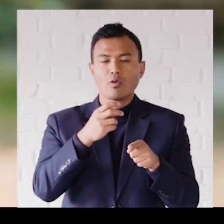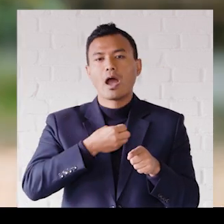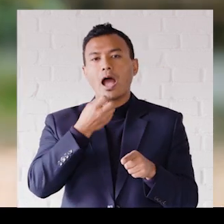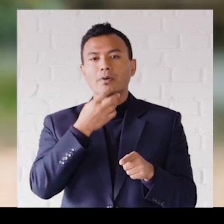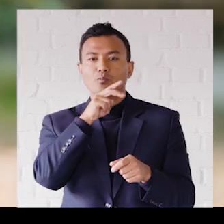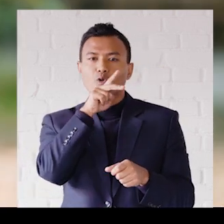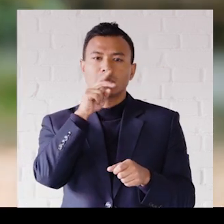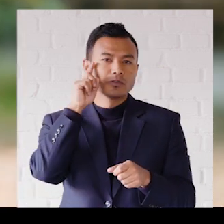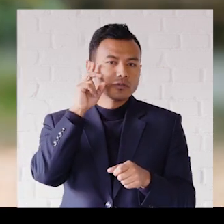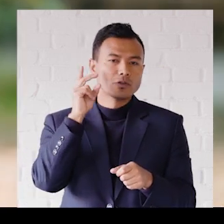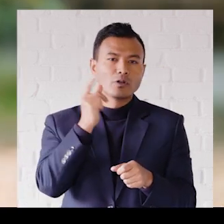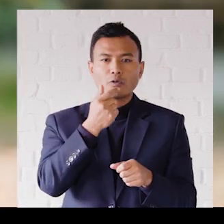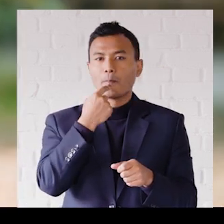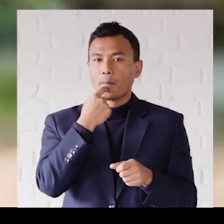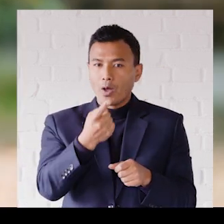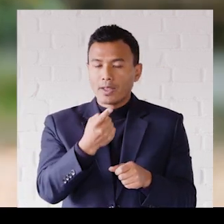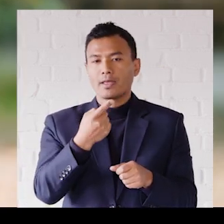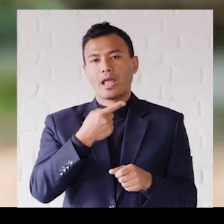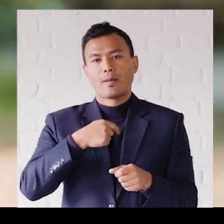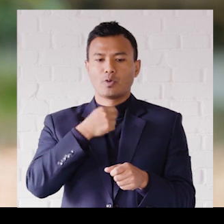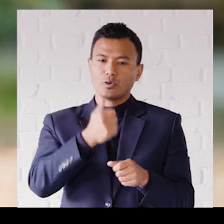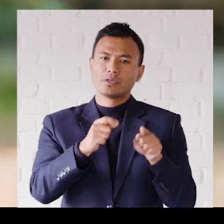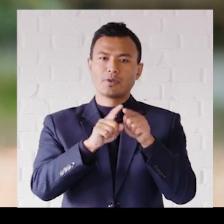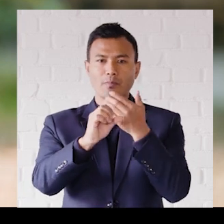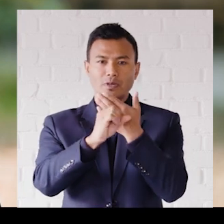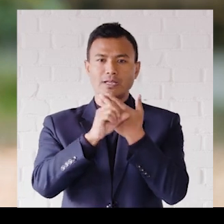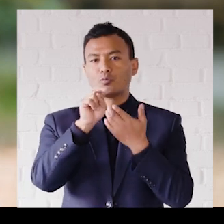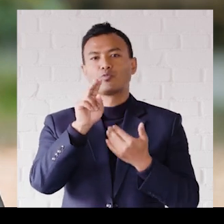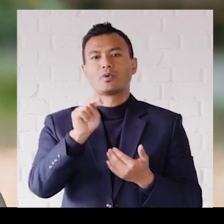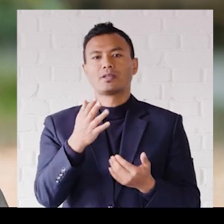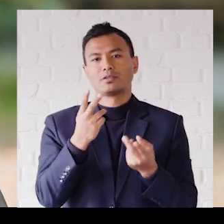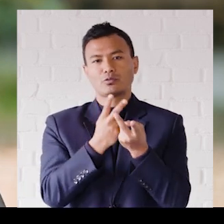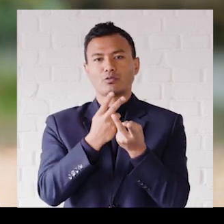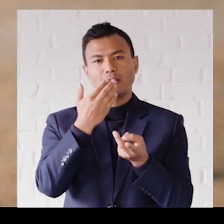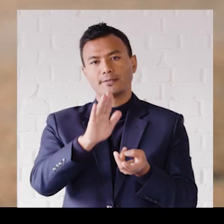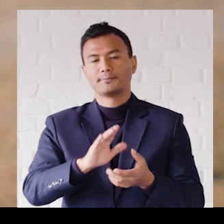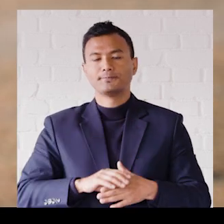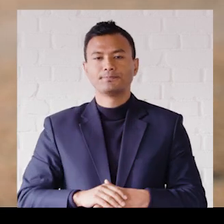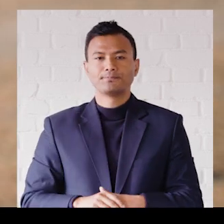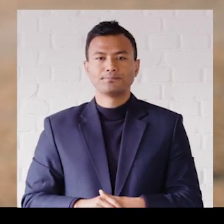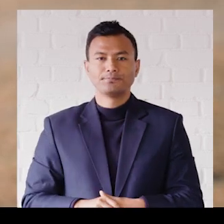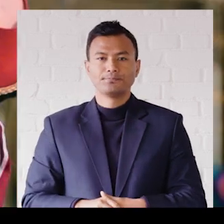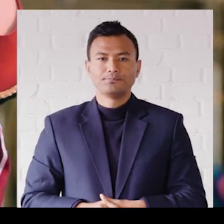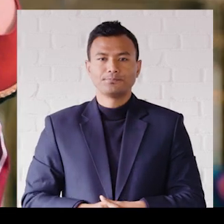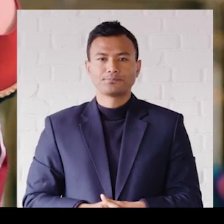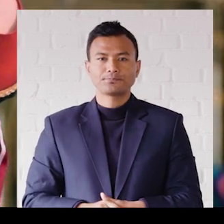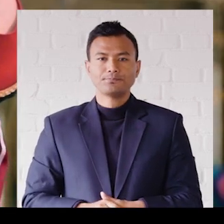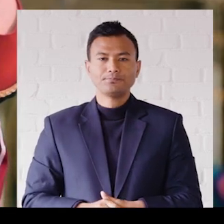यो भोइसलाई चाहिँ बोल्दिन सक्यो भने चाहिँ हामी अझै धेरै पछाडी पर्नु पर्दैन होला जस्तो लाग्छ।